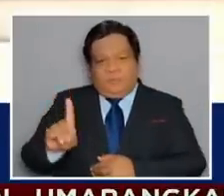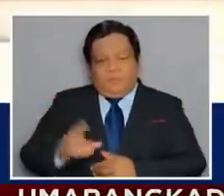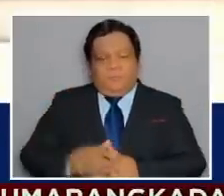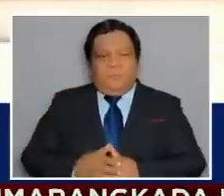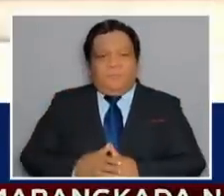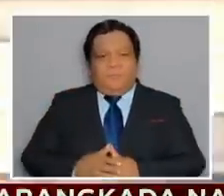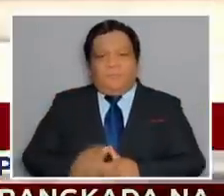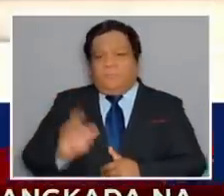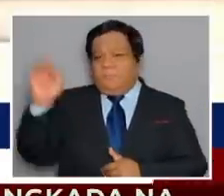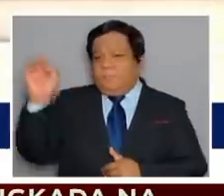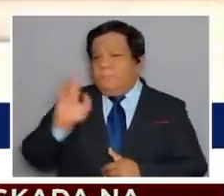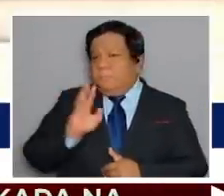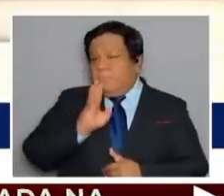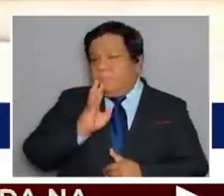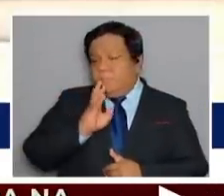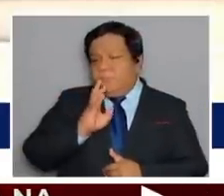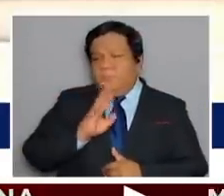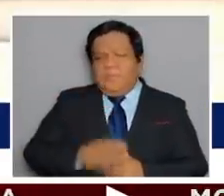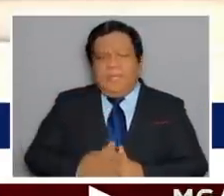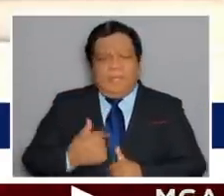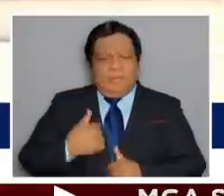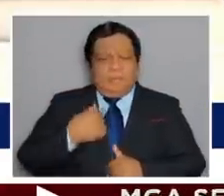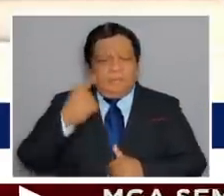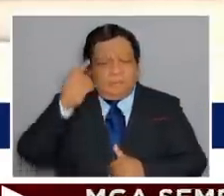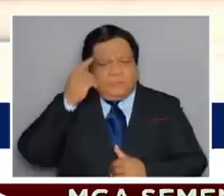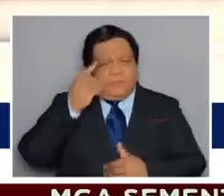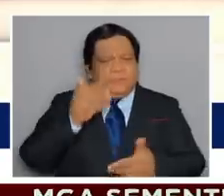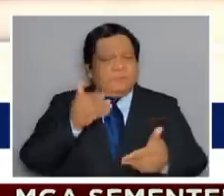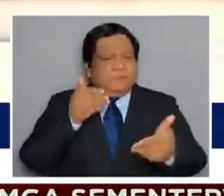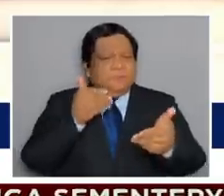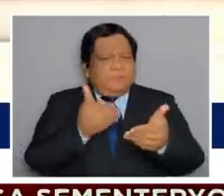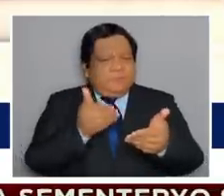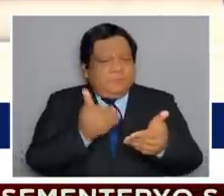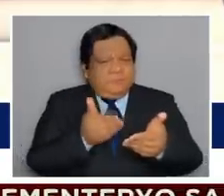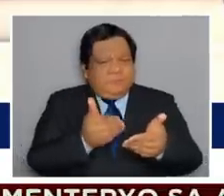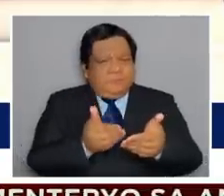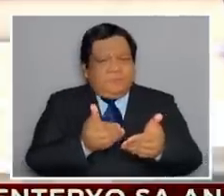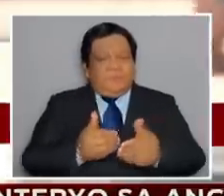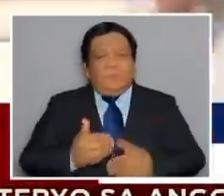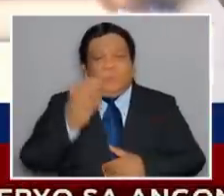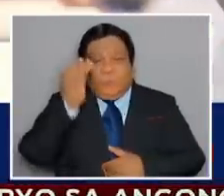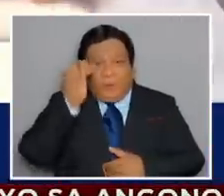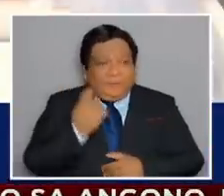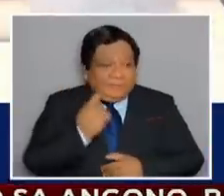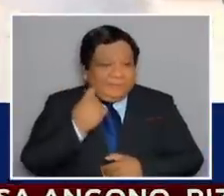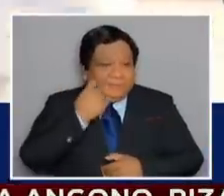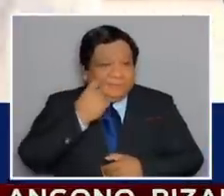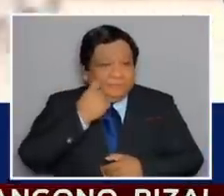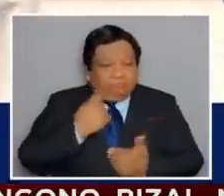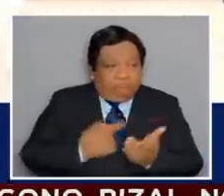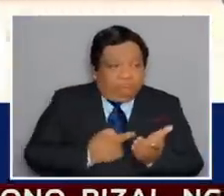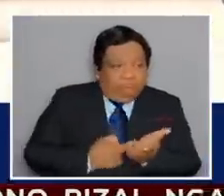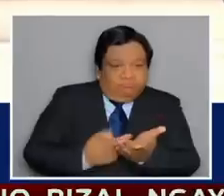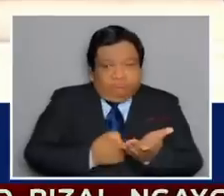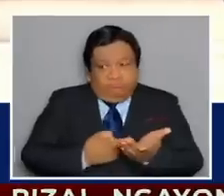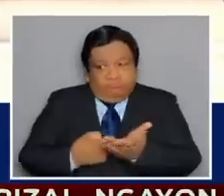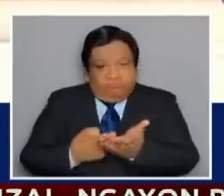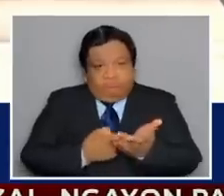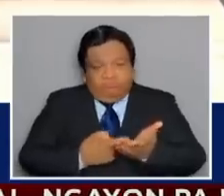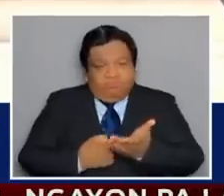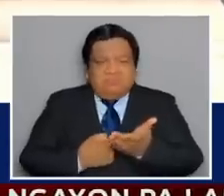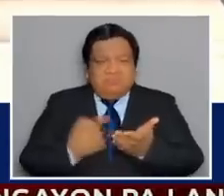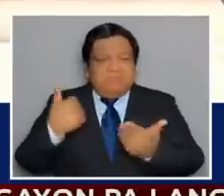ko, nalalapit na tayo ron, ano? Sapagkat yung sa aming mga pag-uusap kanina, mukhang meron ng tinutumbok.